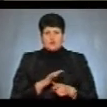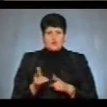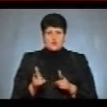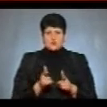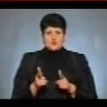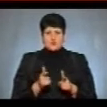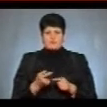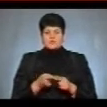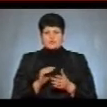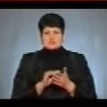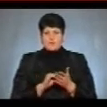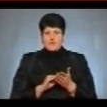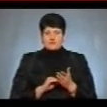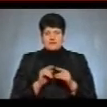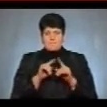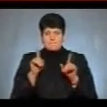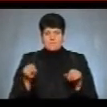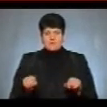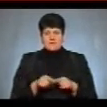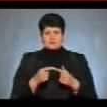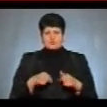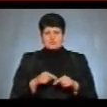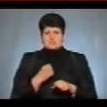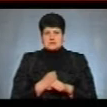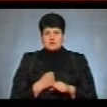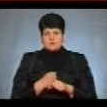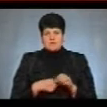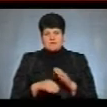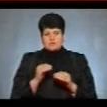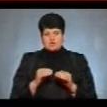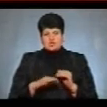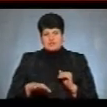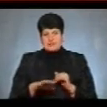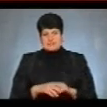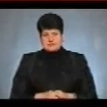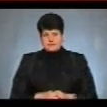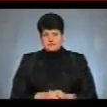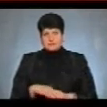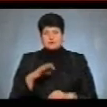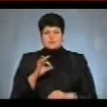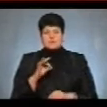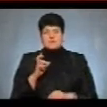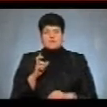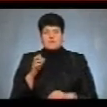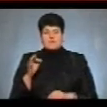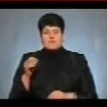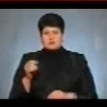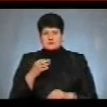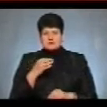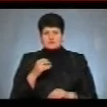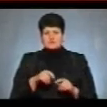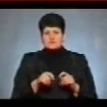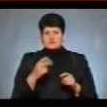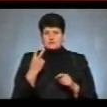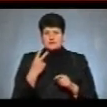до заповнення бюлетенів і взагалі до організації роботи на виборчих дільницях. Олександр Богомол зазначив, що відкрито два